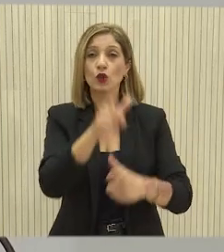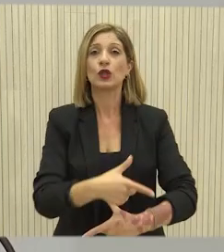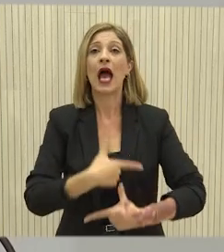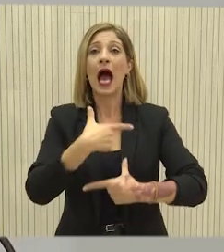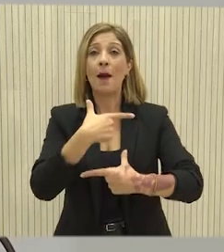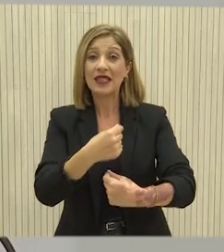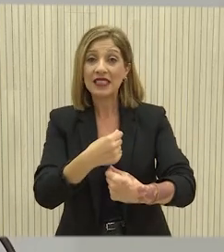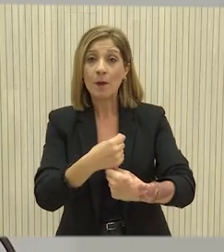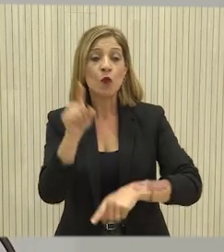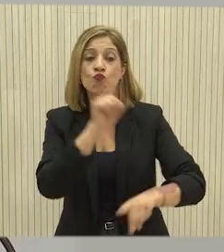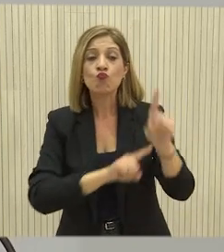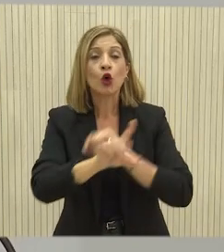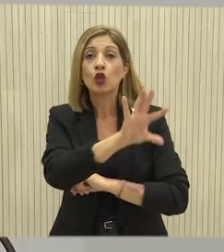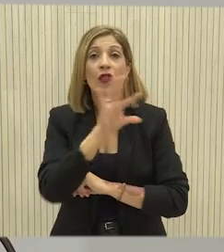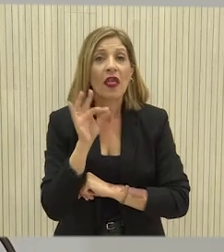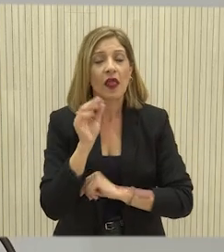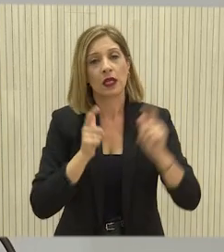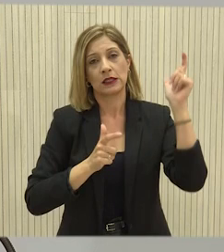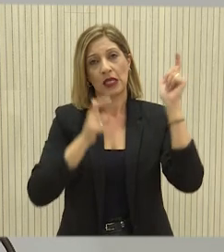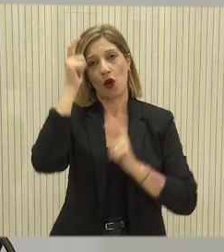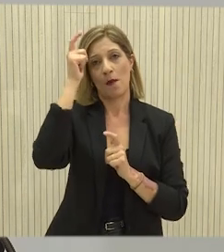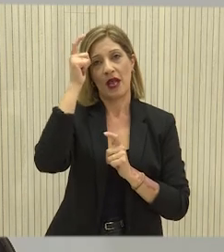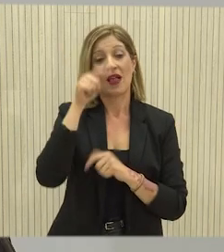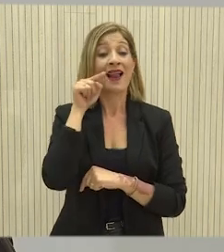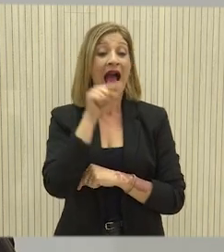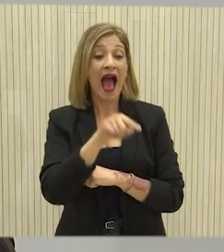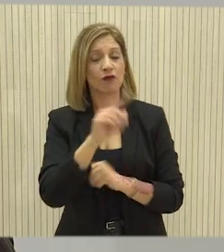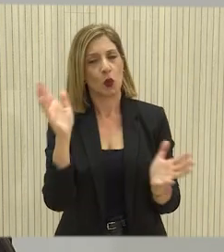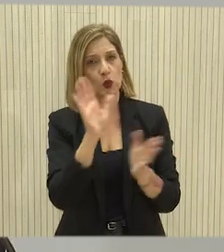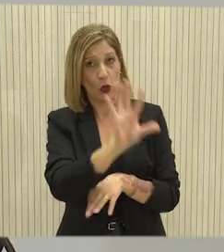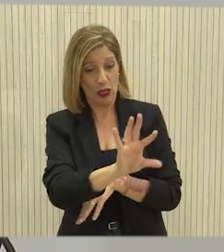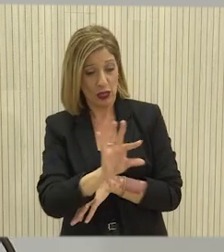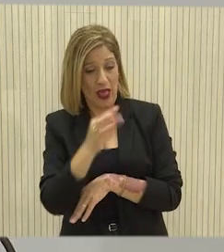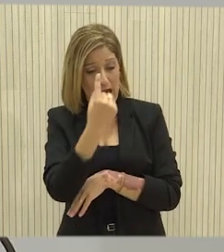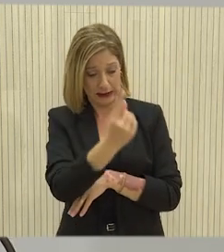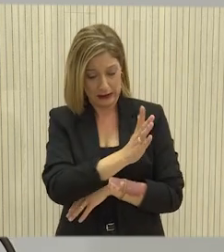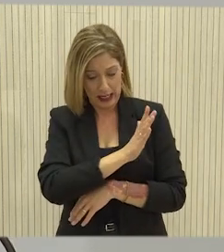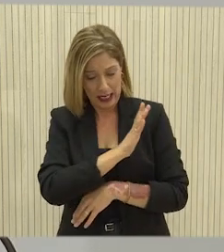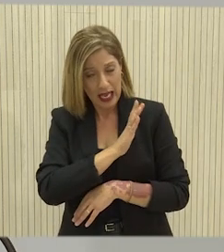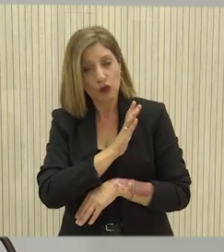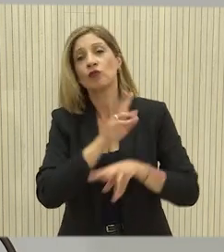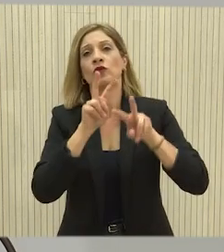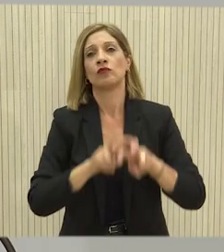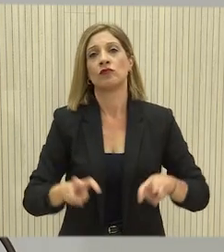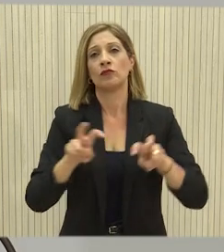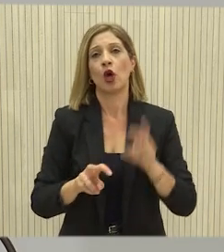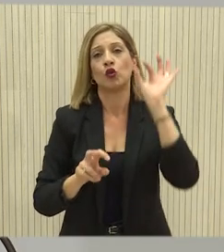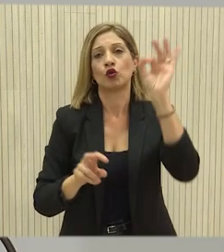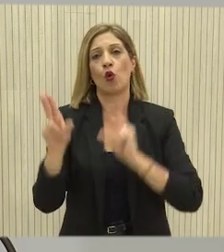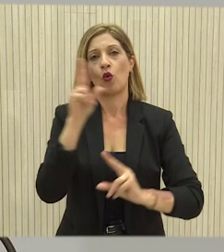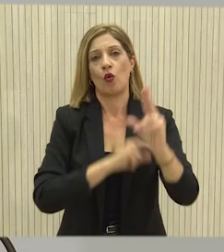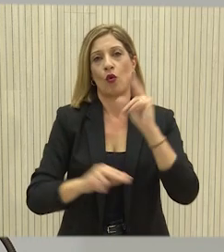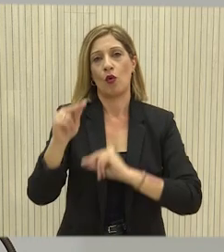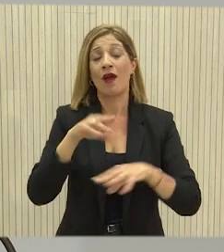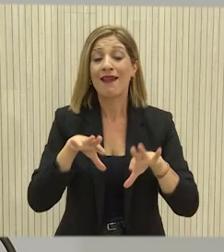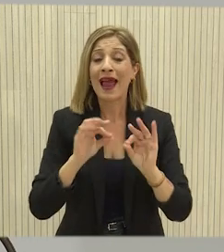επιλεγεί από τον Γενικό Γραμματέα, να έχει ως πρώτη ύψιστη προτεραιότητά της την διερεύνηση της προοπτικής επανέναρξης των διαπραγματεύσεων,